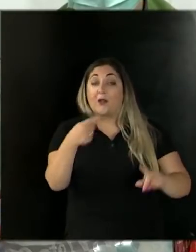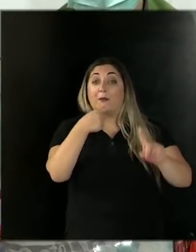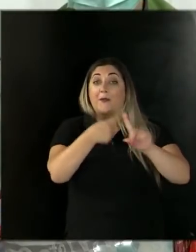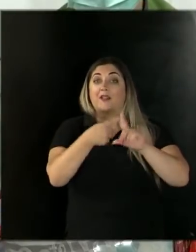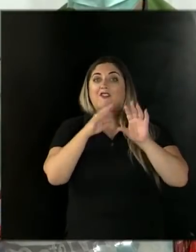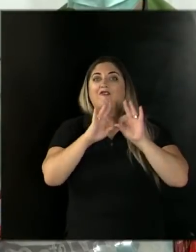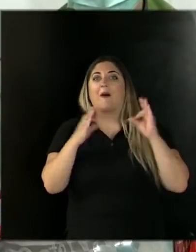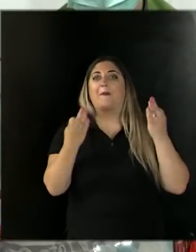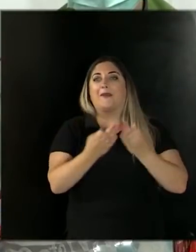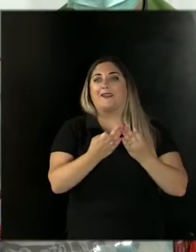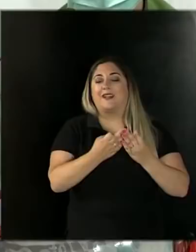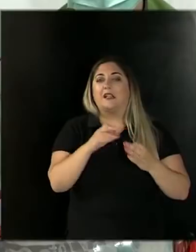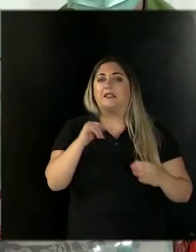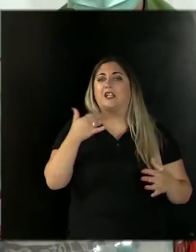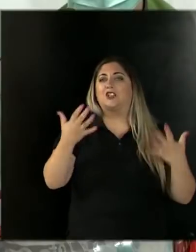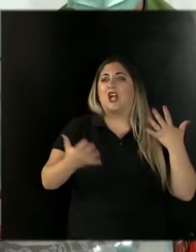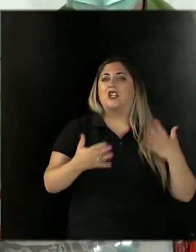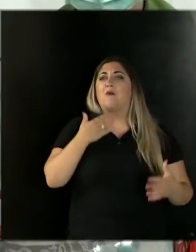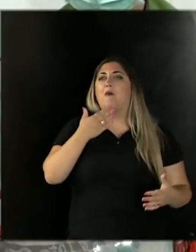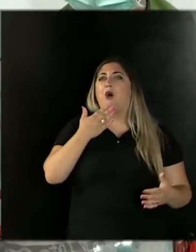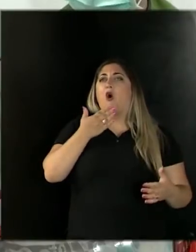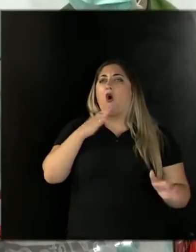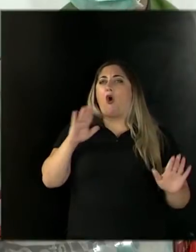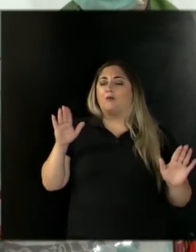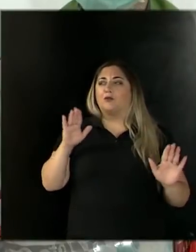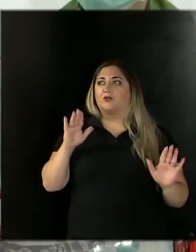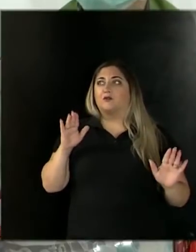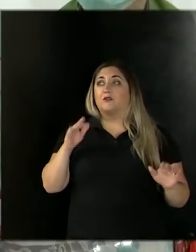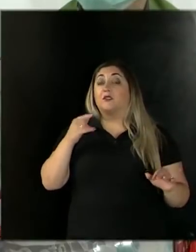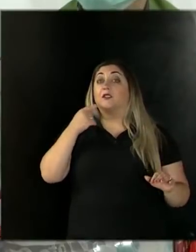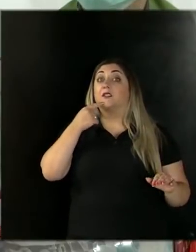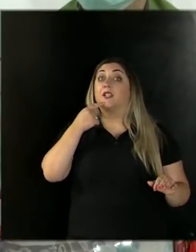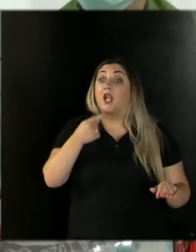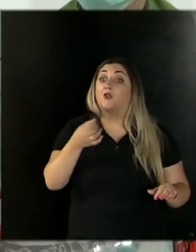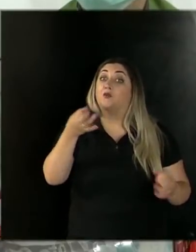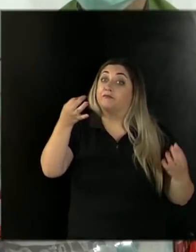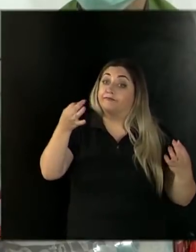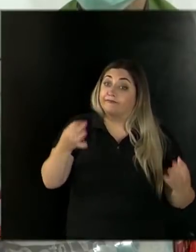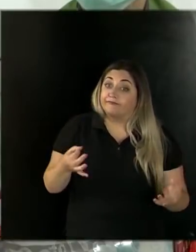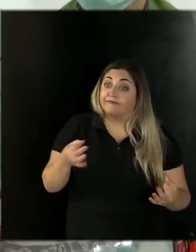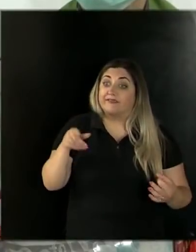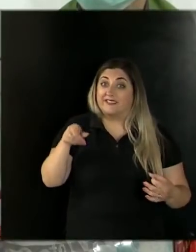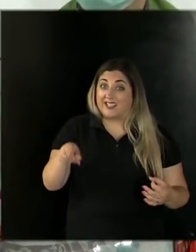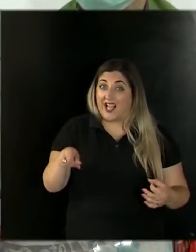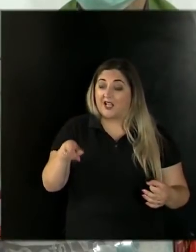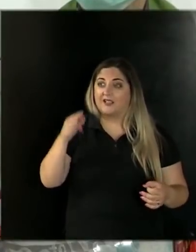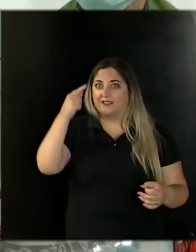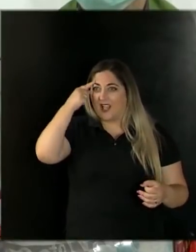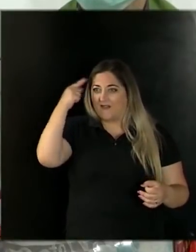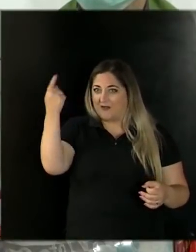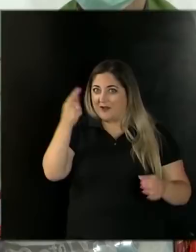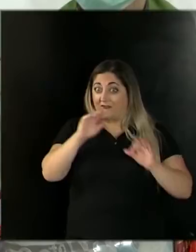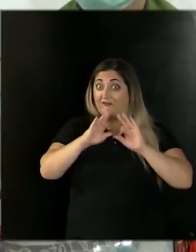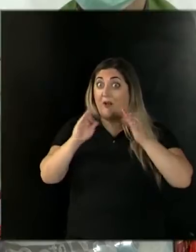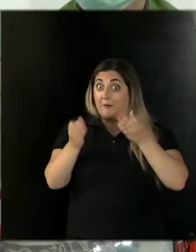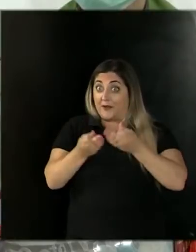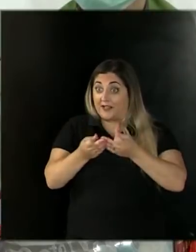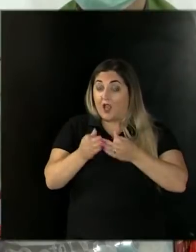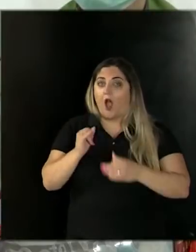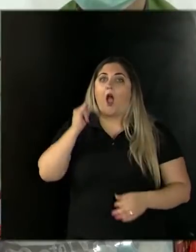ma toġobniex immorru ma dak qed jitkellem, inti dak ma tafx ta' minu, ma nafx minu.